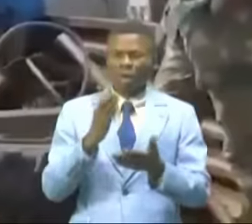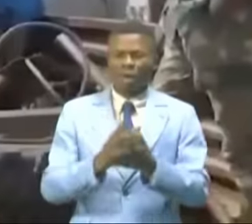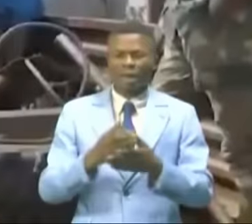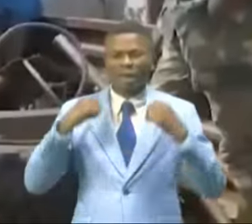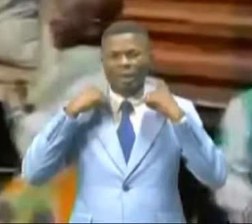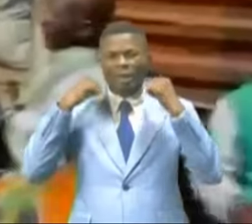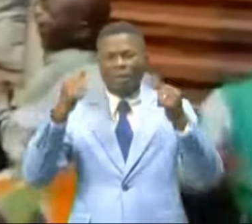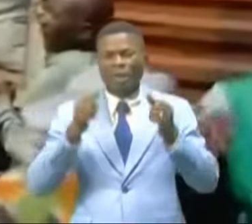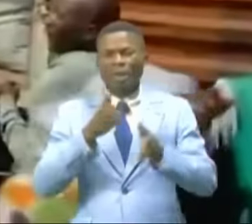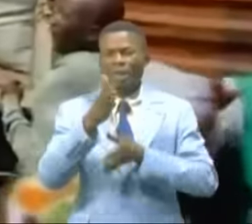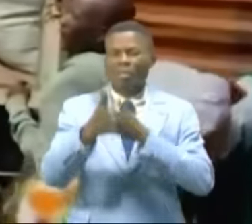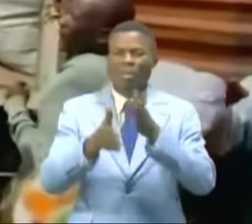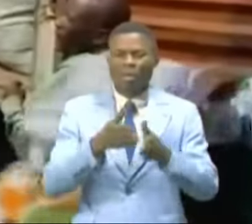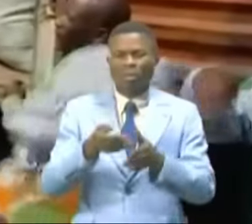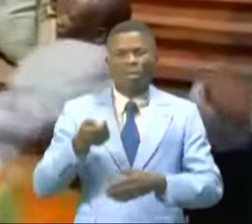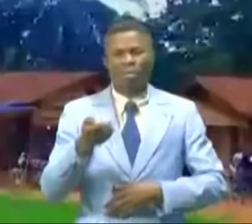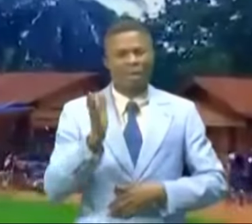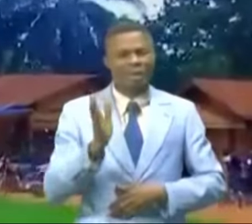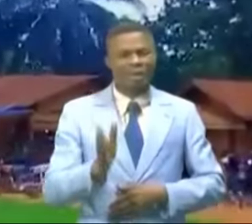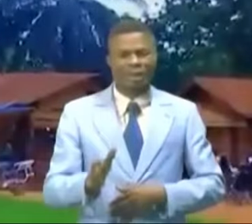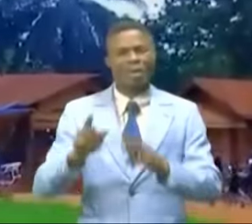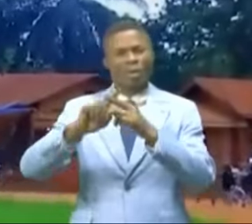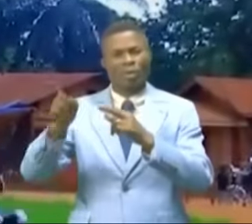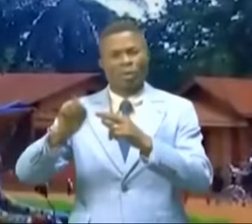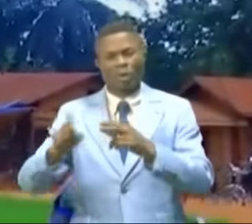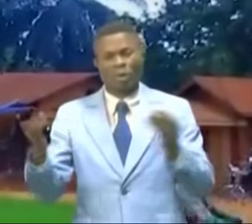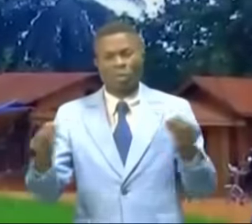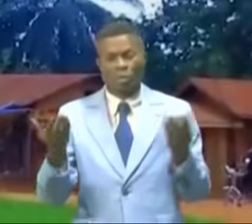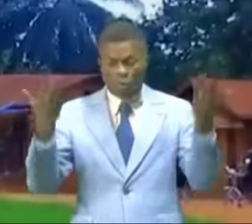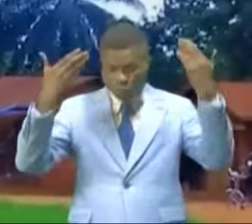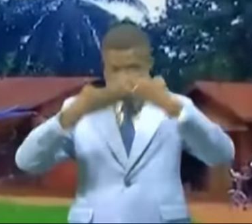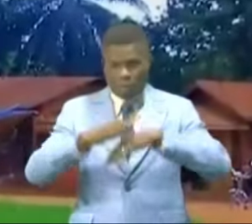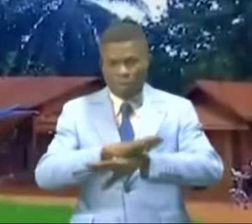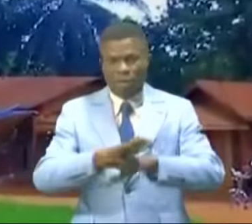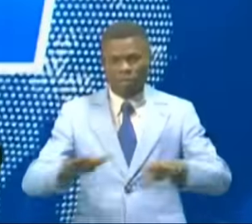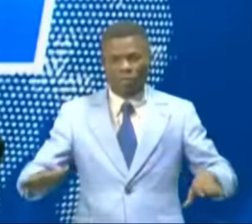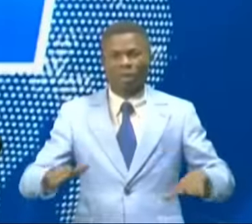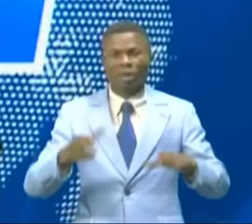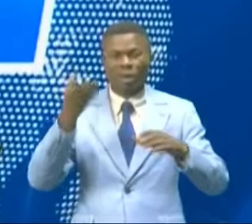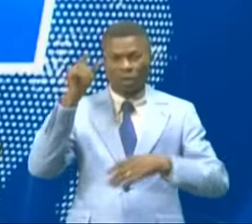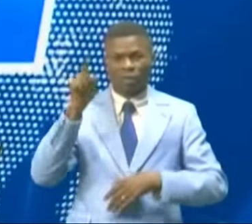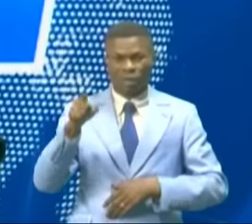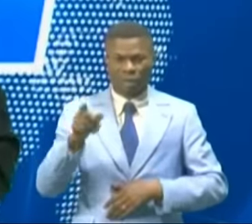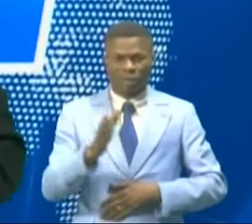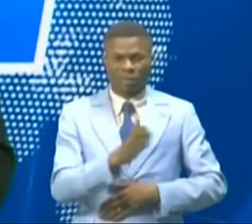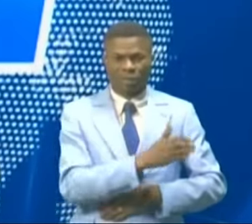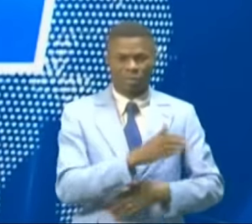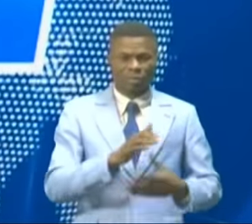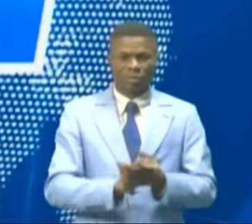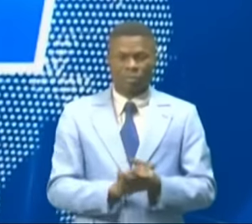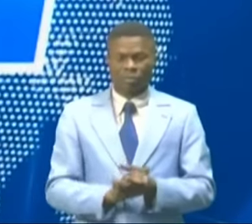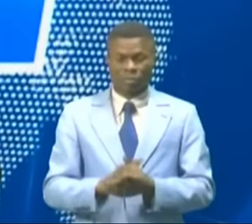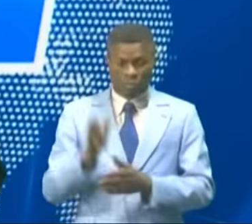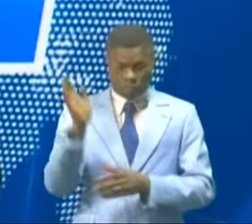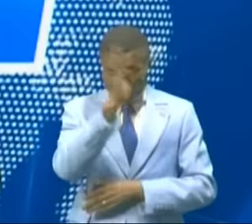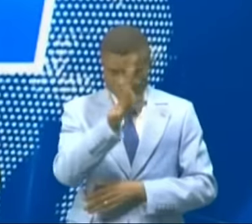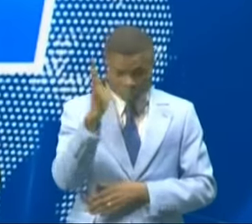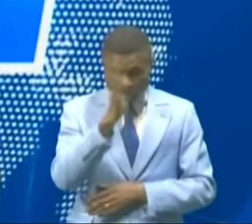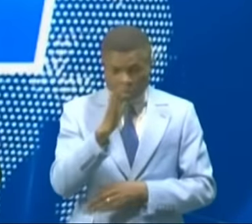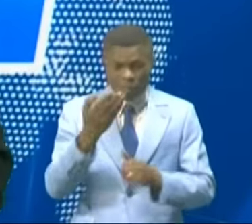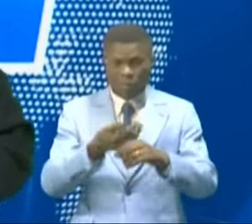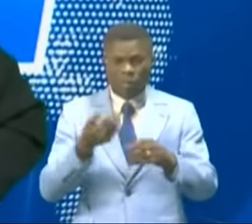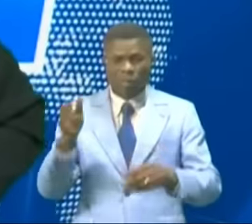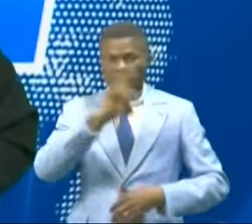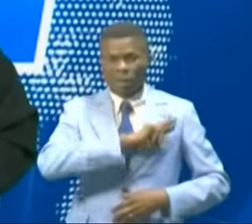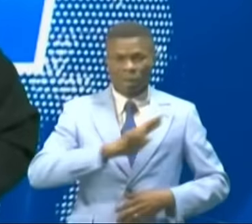Plusieurs déplacés internes et externes ont regagné leur milieu d'origine. La patrie avant tout, la